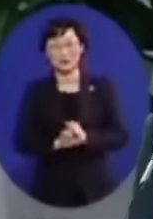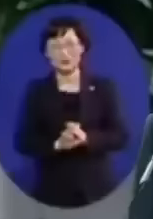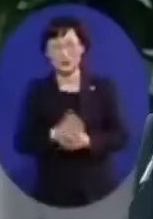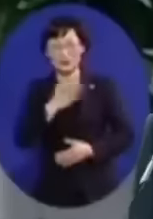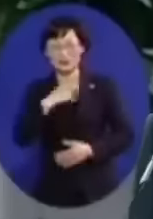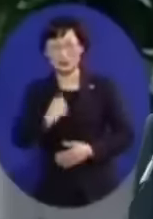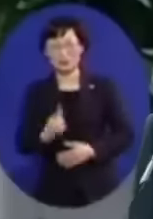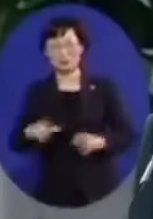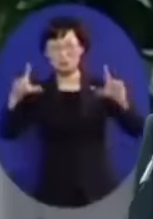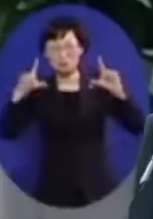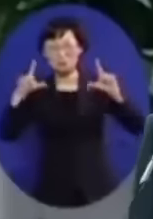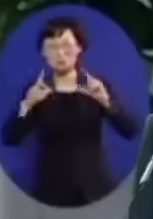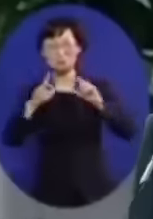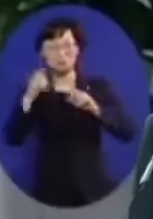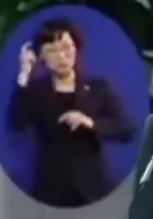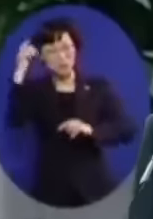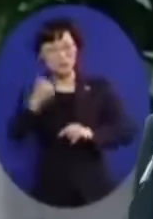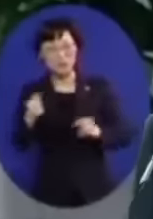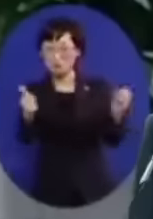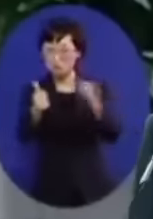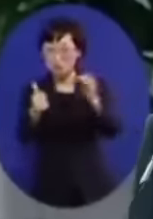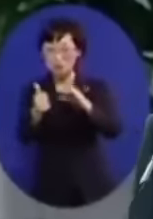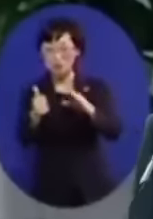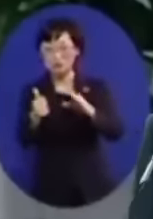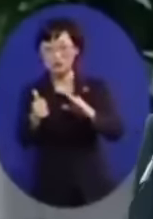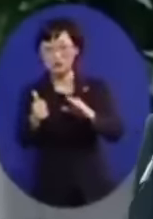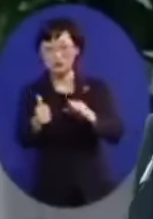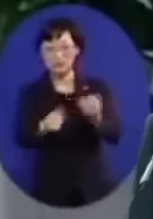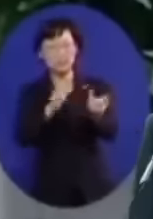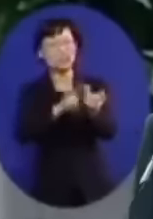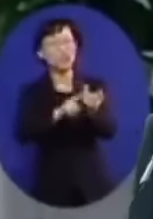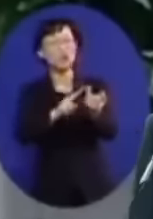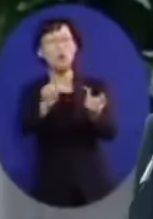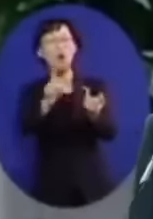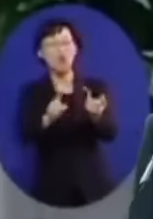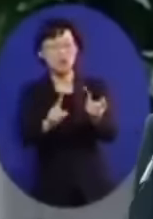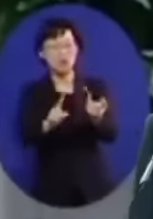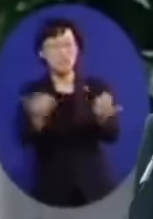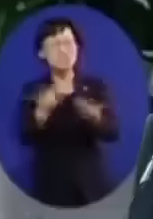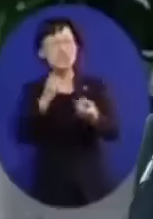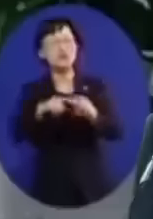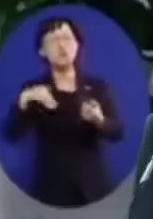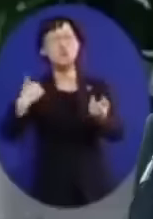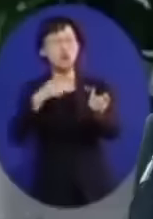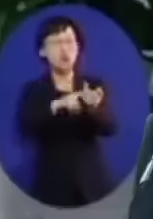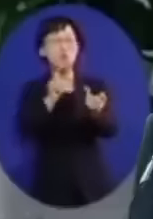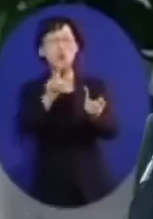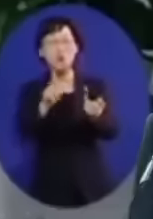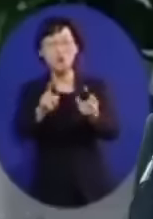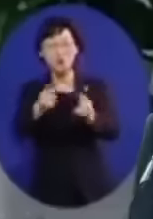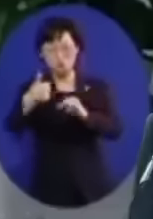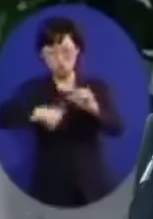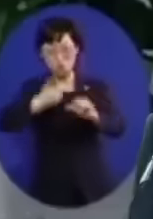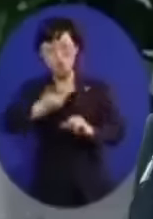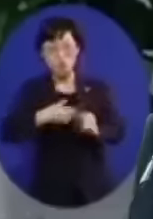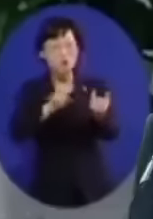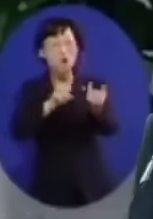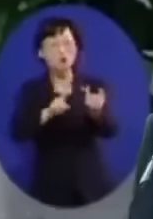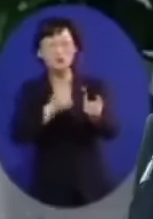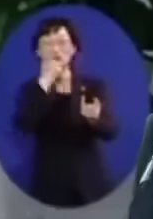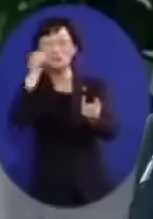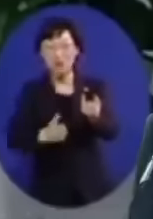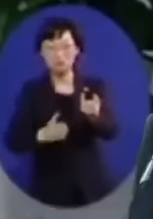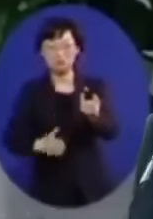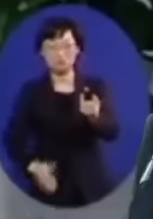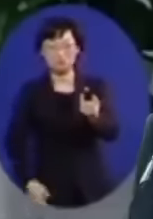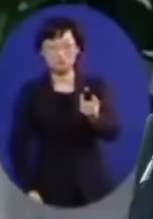자기가 잘났다고 생각하는 사람은 아내가 무슨 말하면 학교에서 1등도 못한 지꼬라스에 무슨 남을 충고를 해. 웃기는 소리 하지